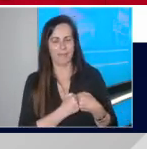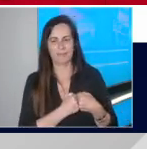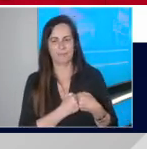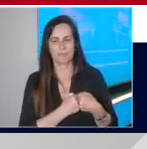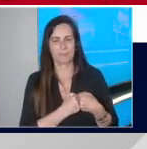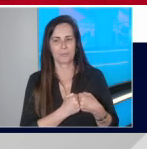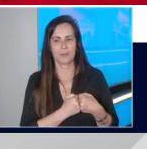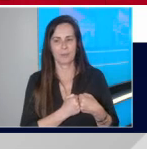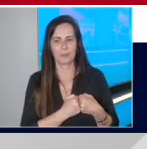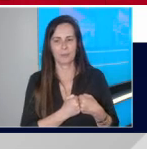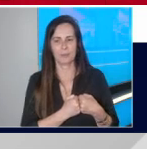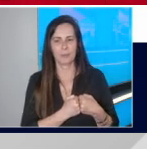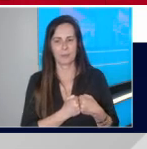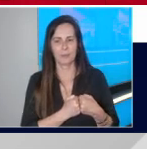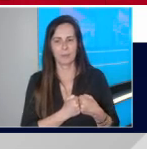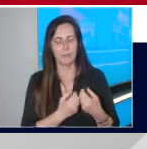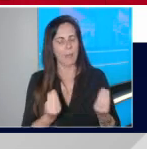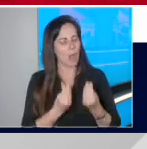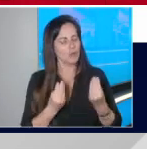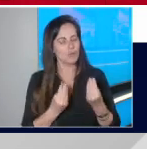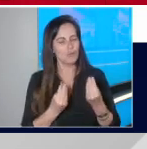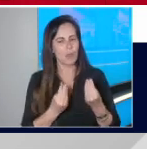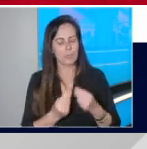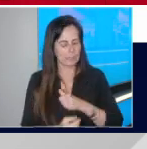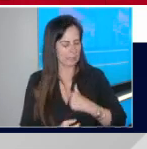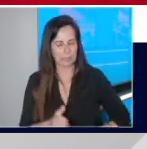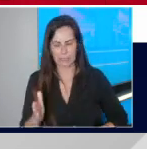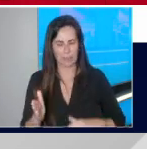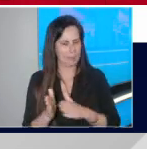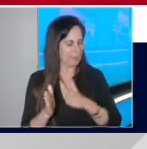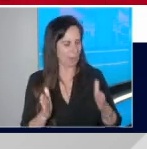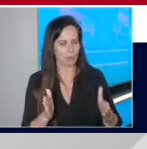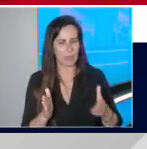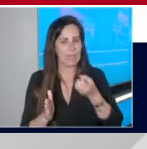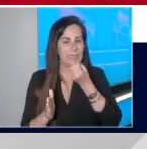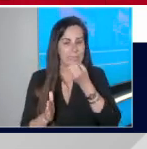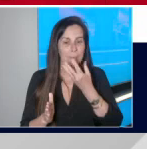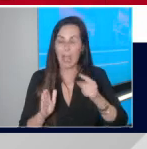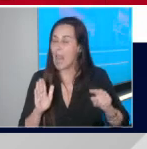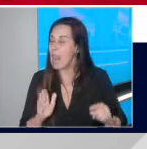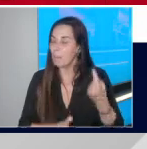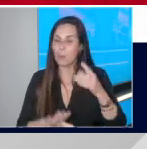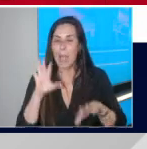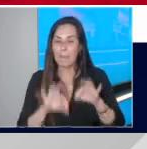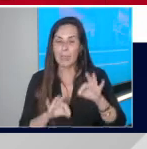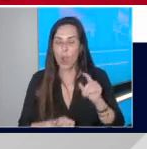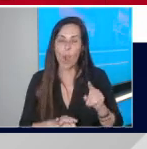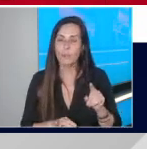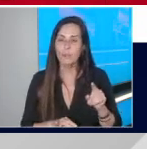אחד אוטוריטה סינית דיקטטוריאלית, ומצד שני, את סינגפור שלמרות שהבחירות הן